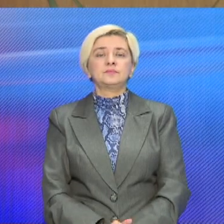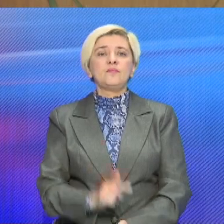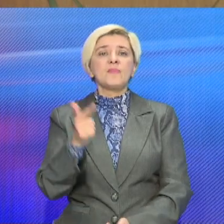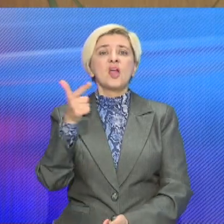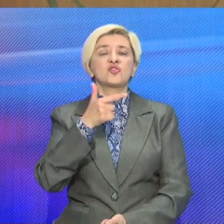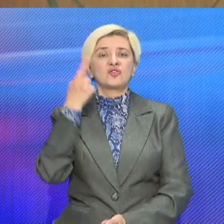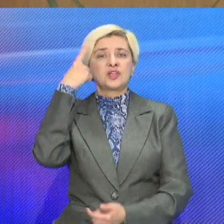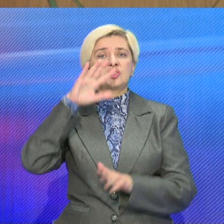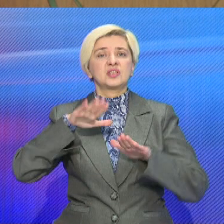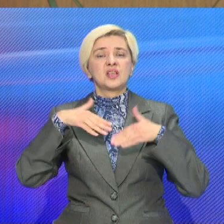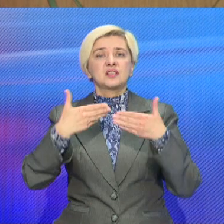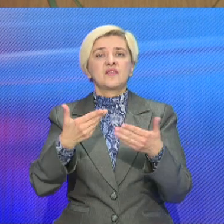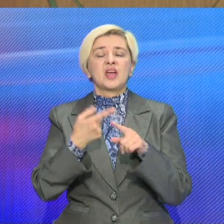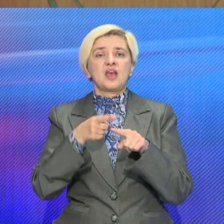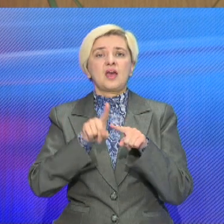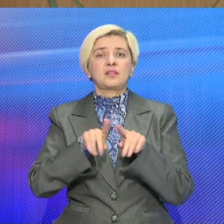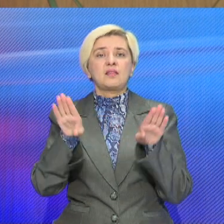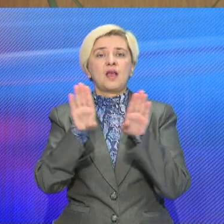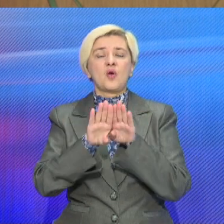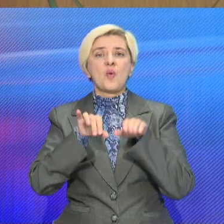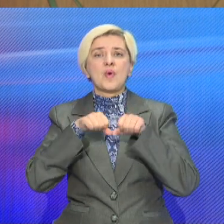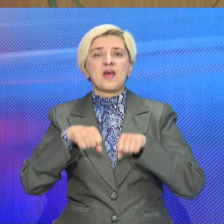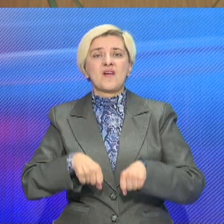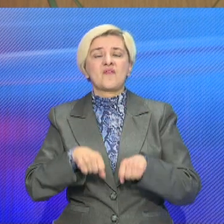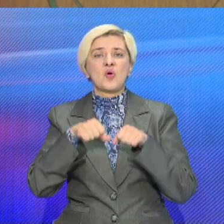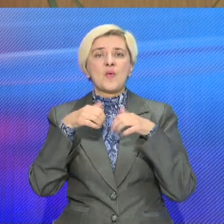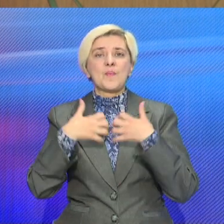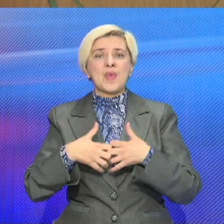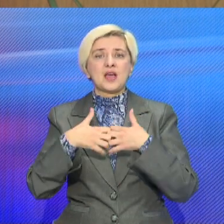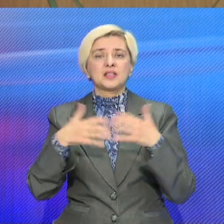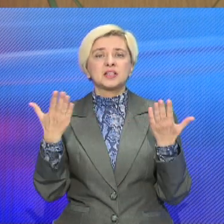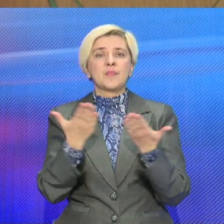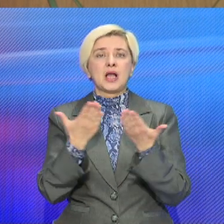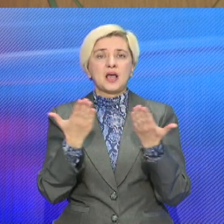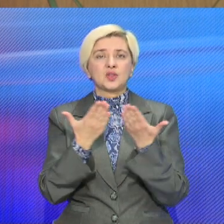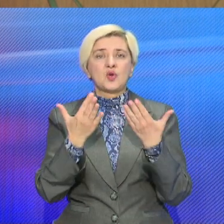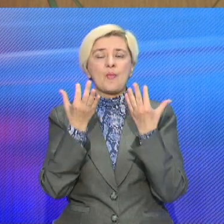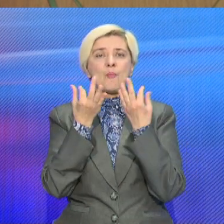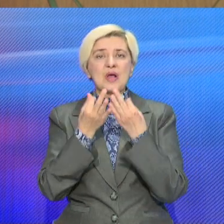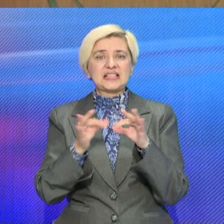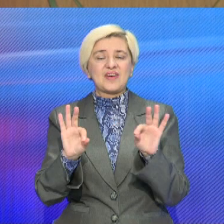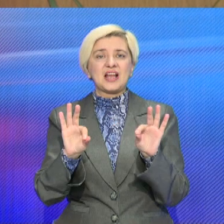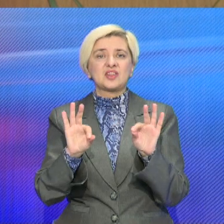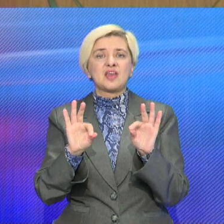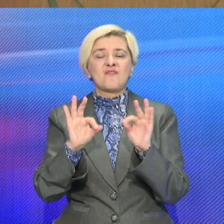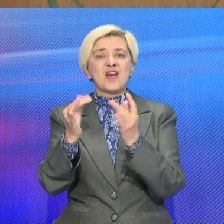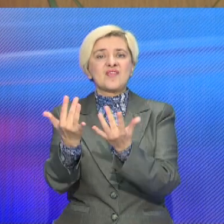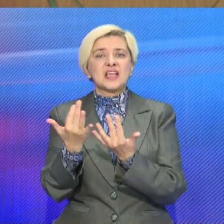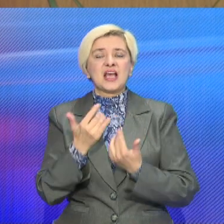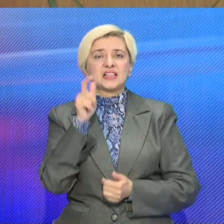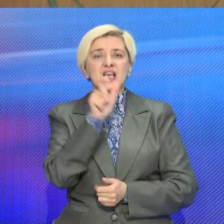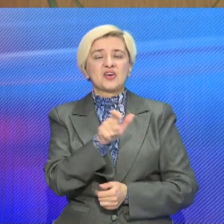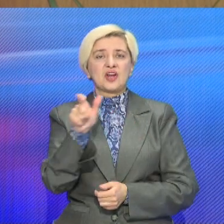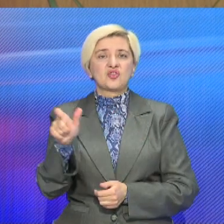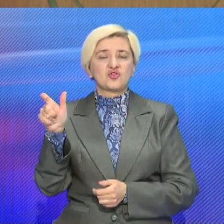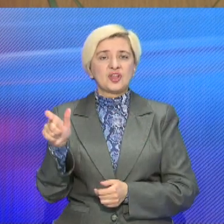гражданские инициативы – это такой правовой механизм, который позволяет вовлекать граждан в